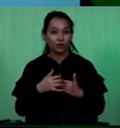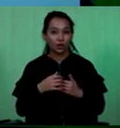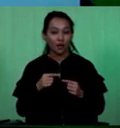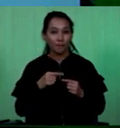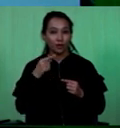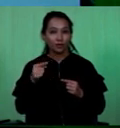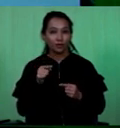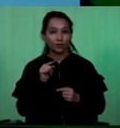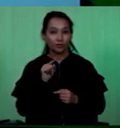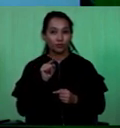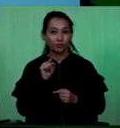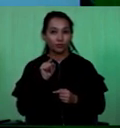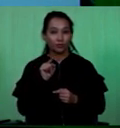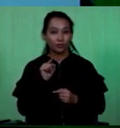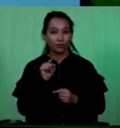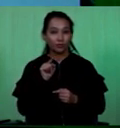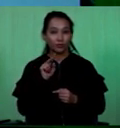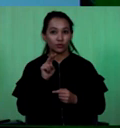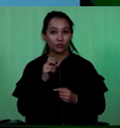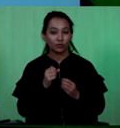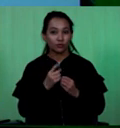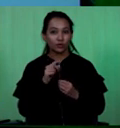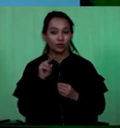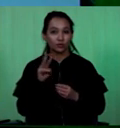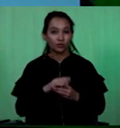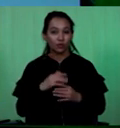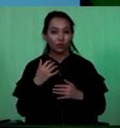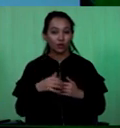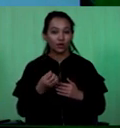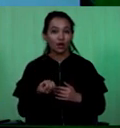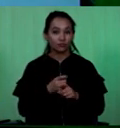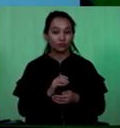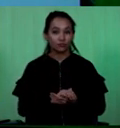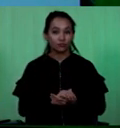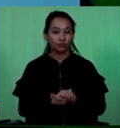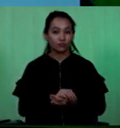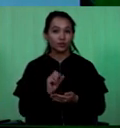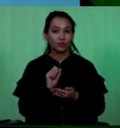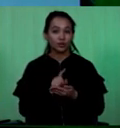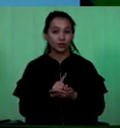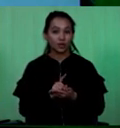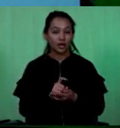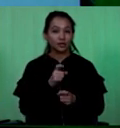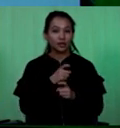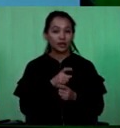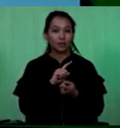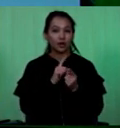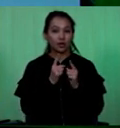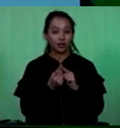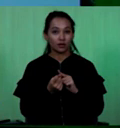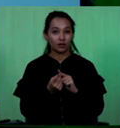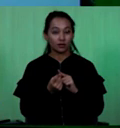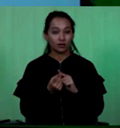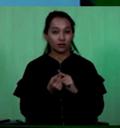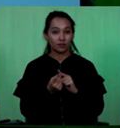km bo'lsa, ular orasida necha kilometr yo'l qoldi? Masalaning yechimini tenglama